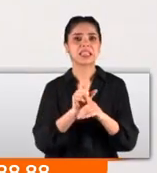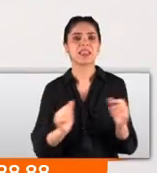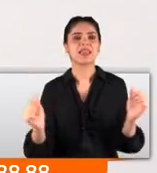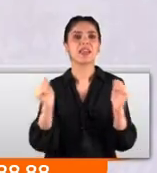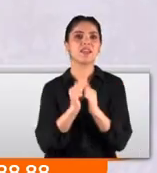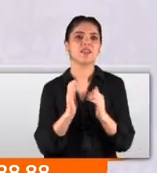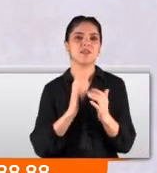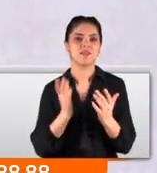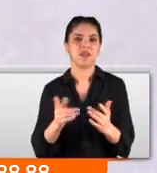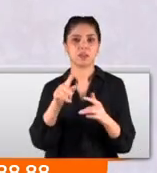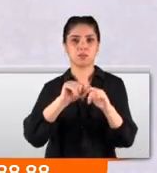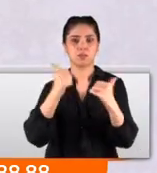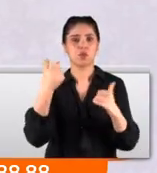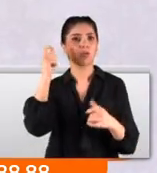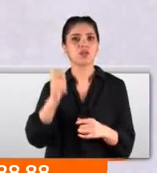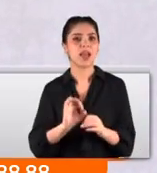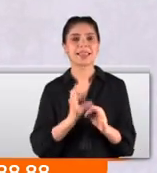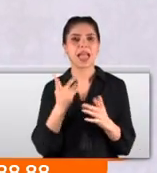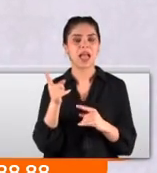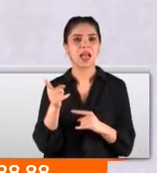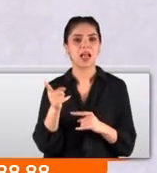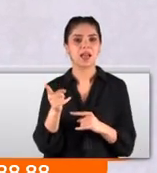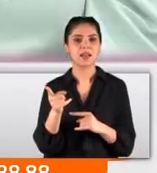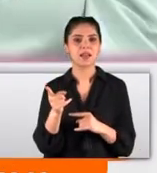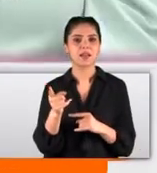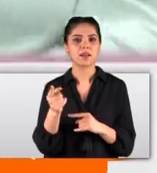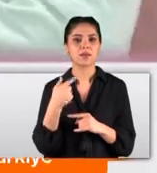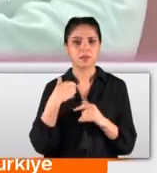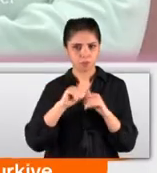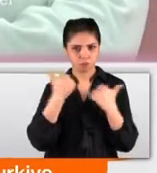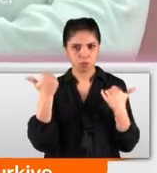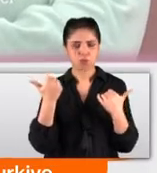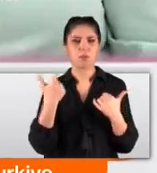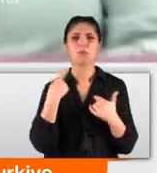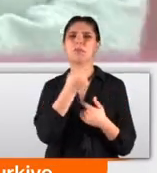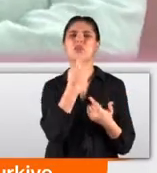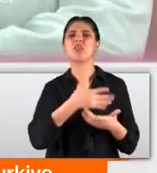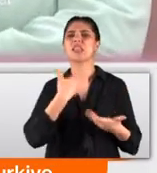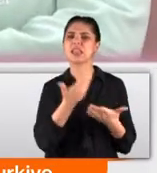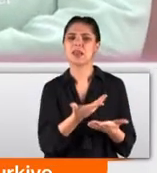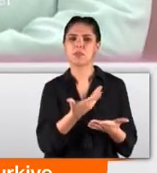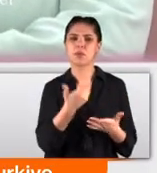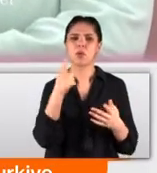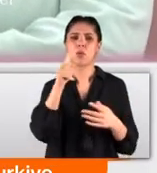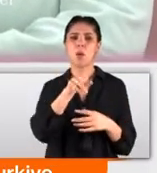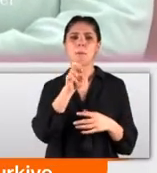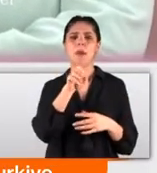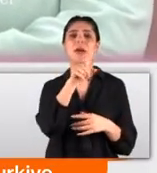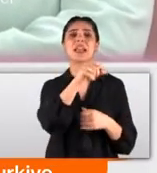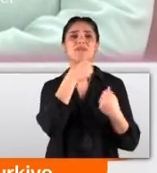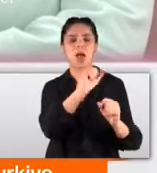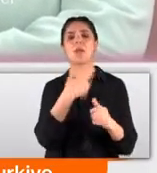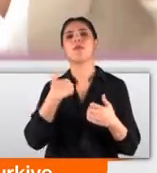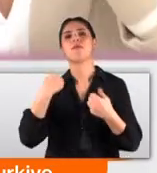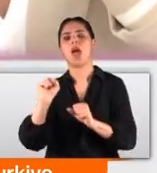biraz daha tırmandı. Senin boşanmadaki şartın nedir? Ya benden boşansın. Ben bundan bir şey istemiyorum. Senin de olmasın papağan, benim de olmasın. Tamam, Esra